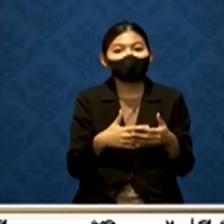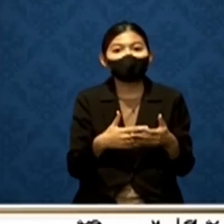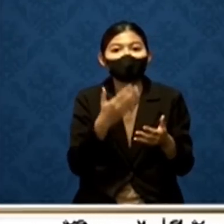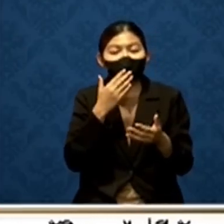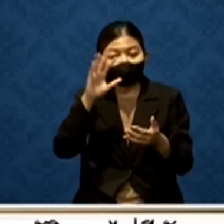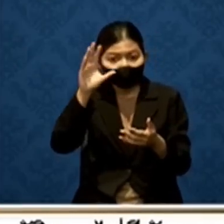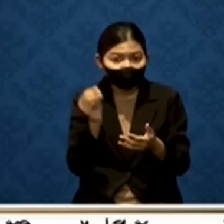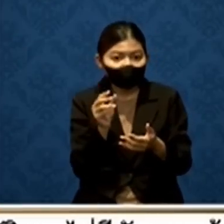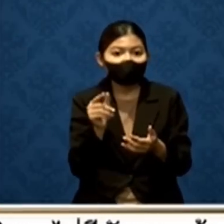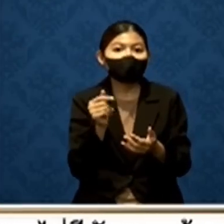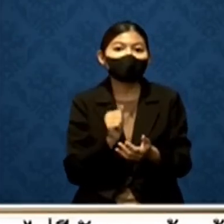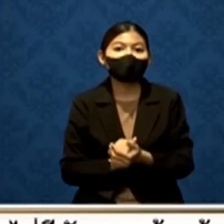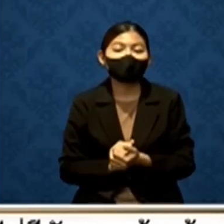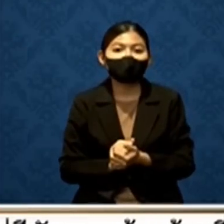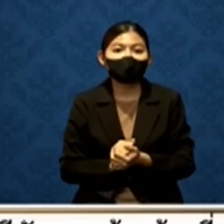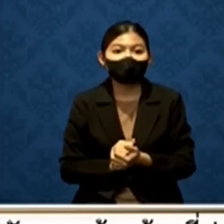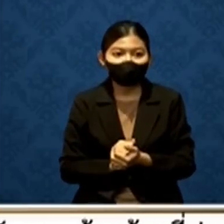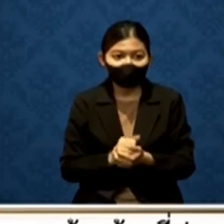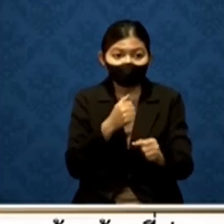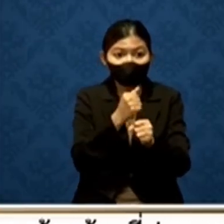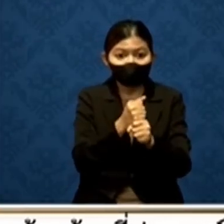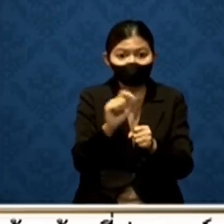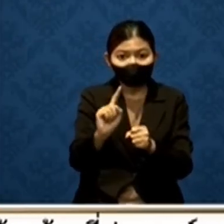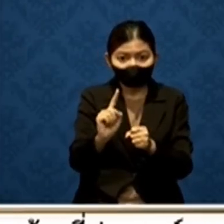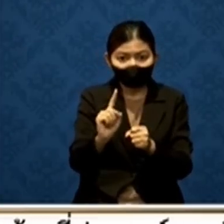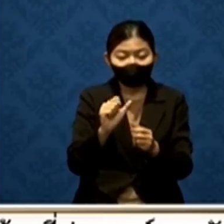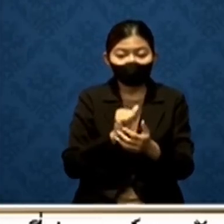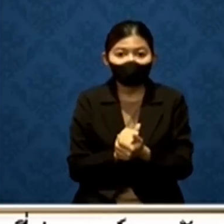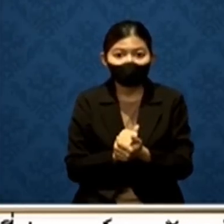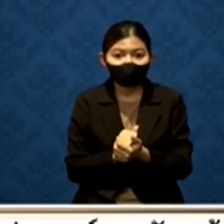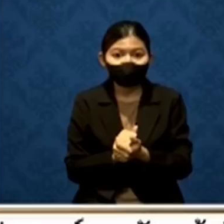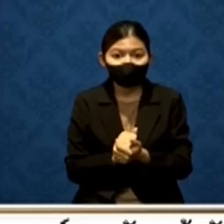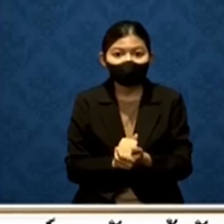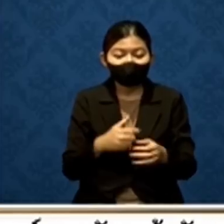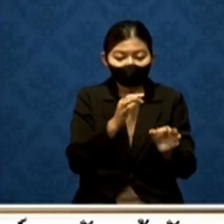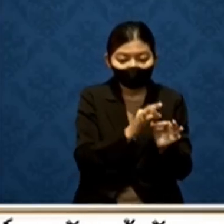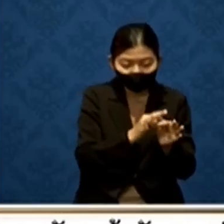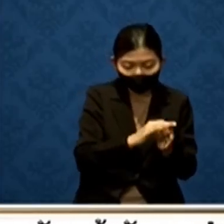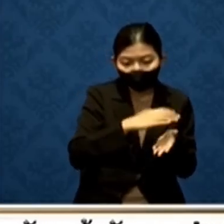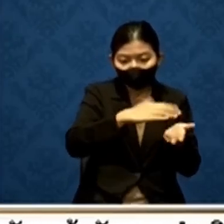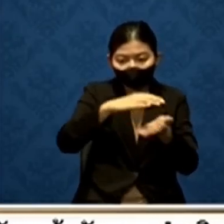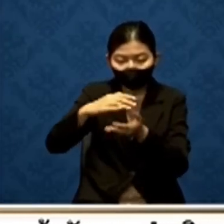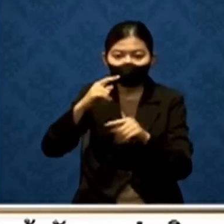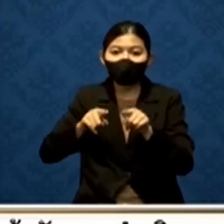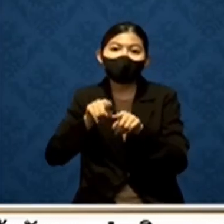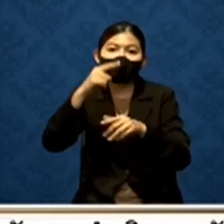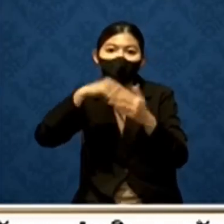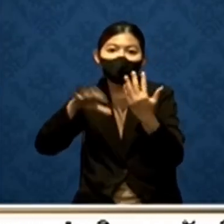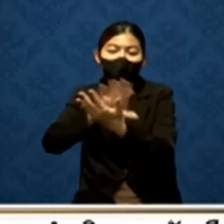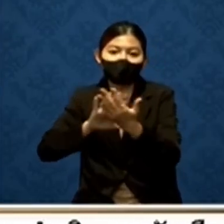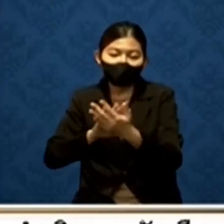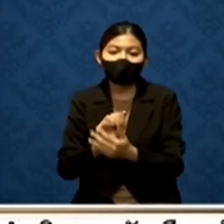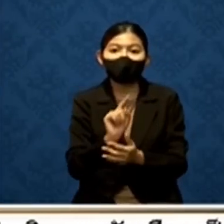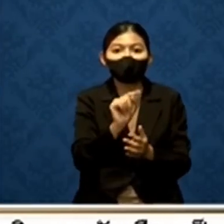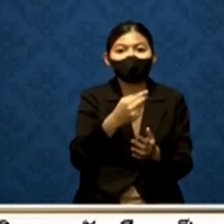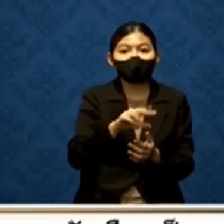ทำ Creative Arts Entertainment Industry Loans ผ่าน NEXIMNEXIM ก็คอธนาคารส่ออกน้ขาวมของปเทศไทยใช้งบปมาณ 1,500 ล